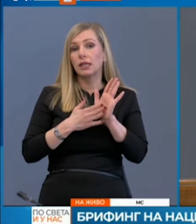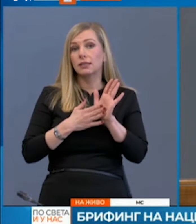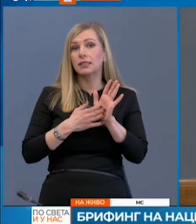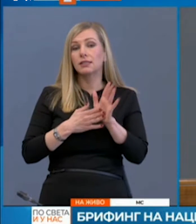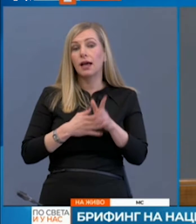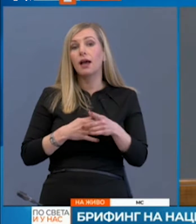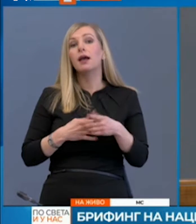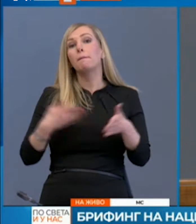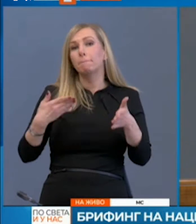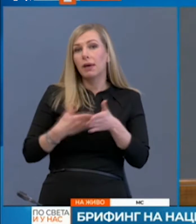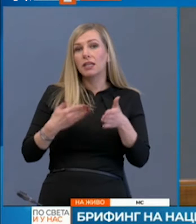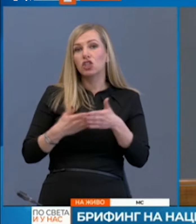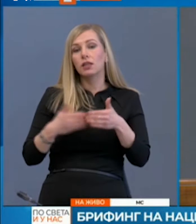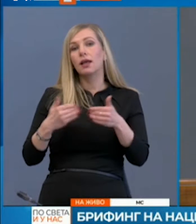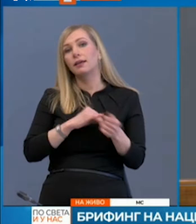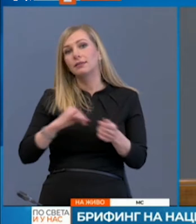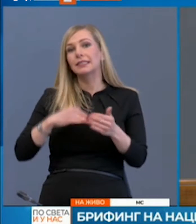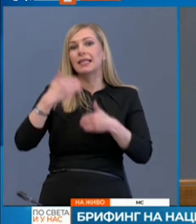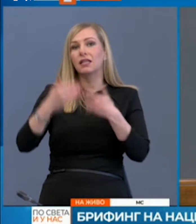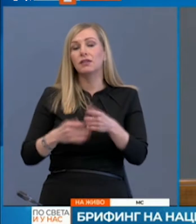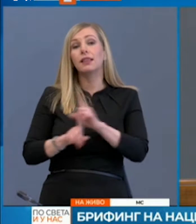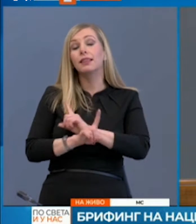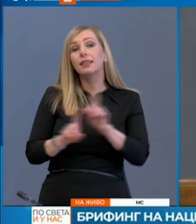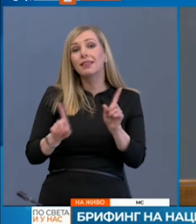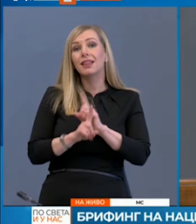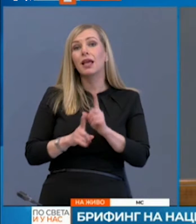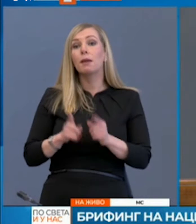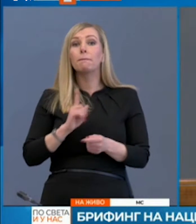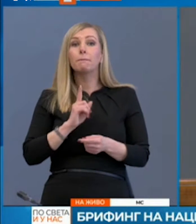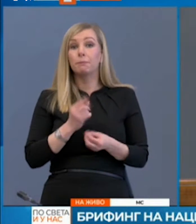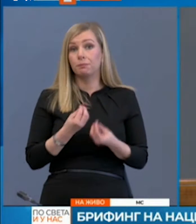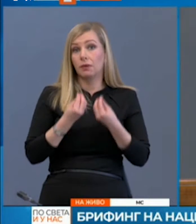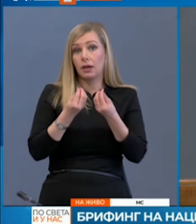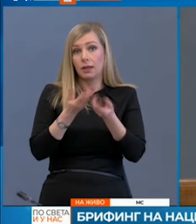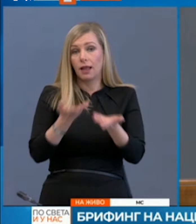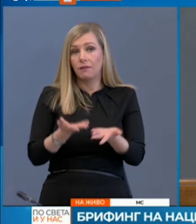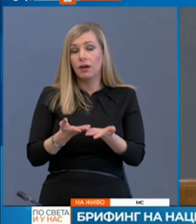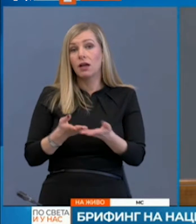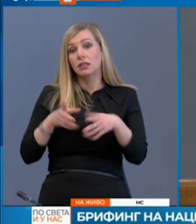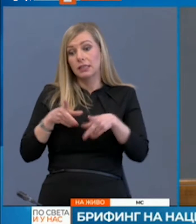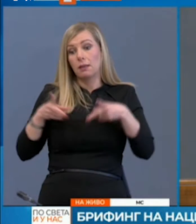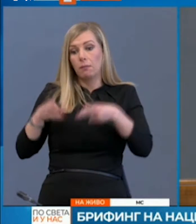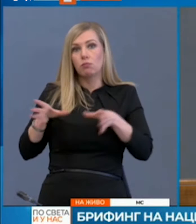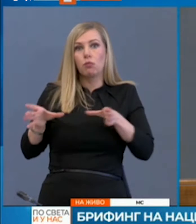причинно-следствена връзка и не препоръчва държавите да блокират тази